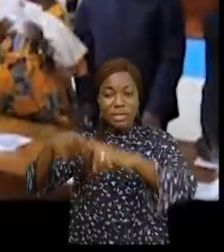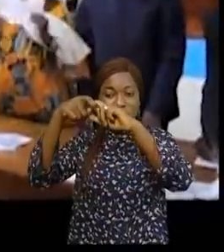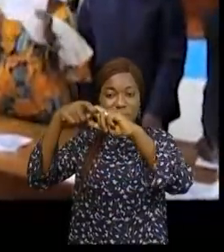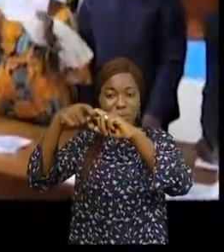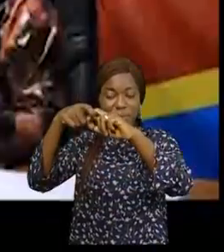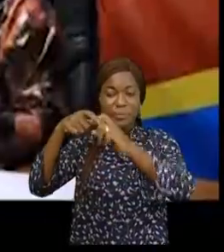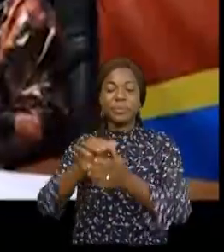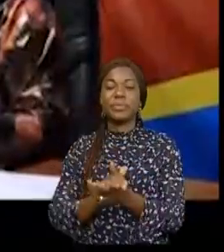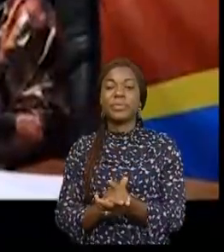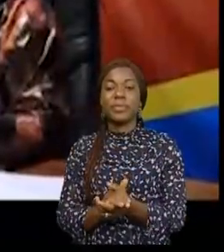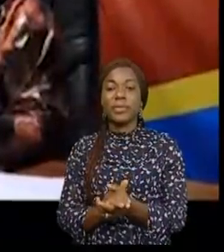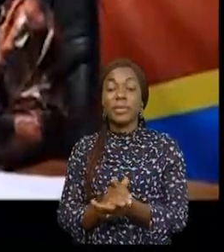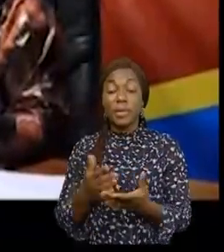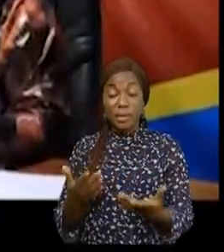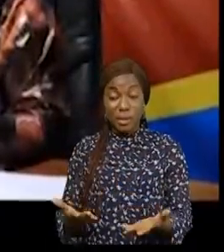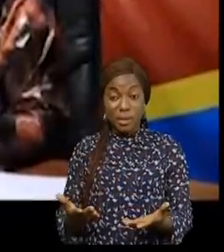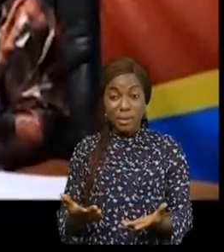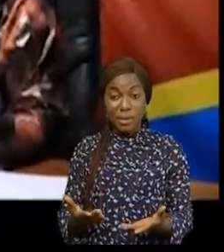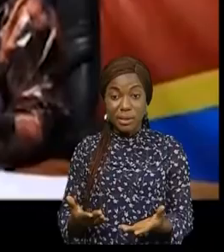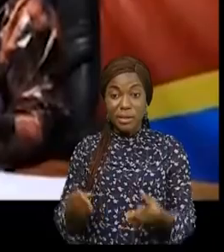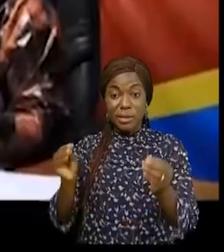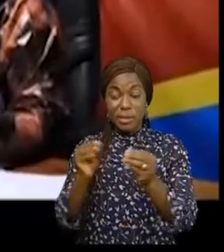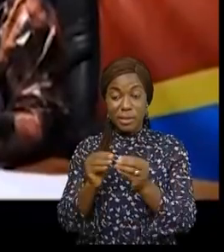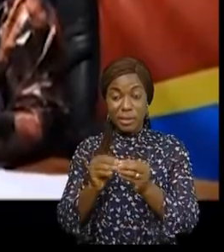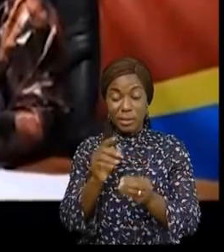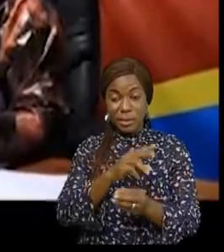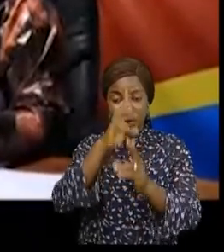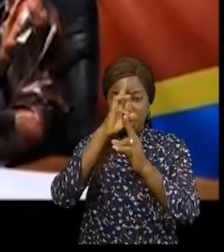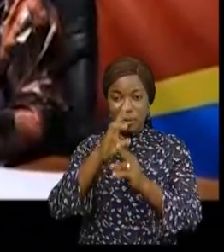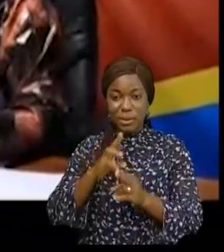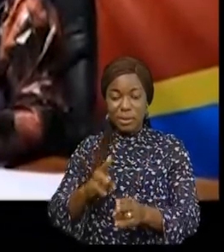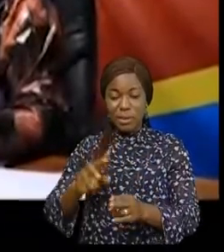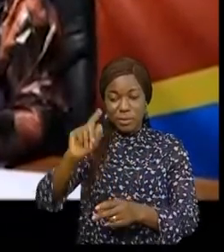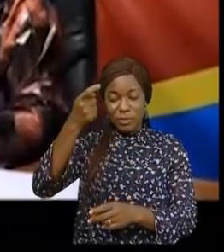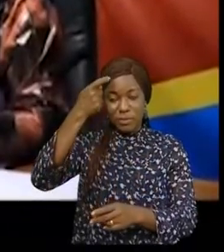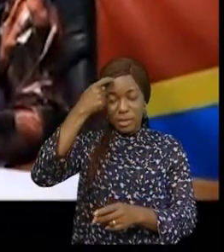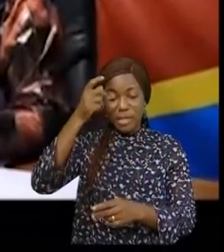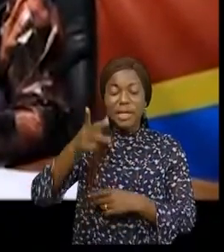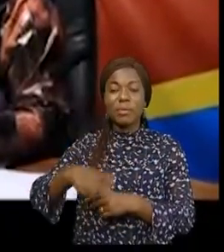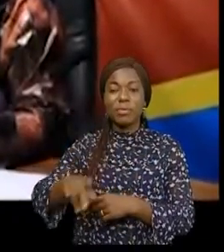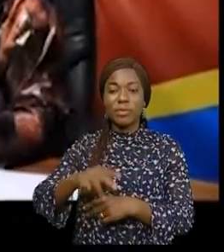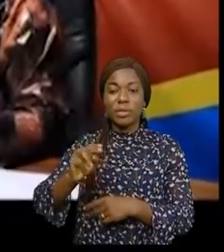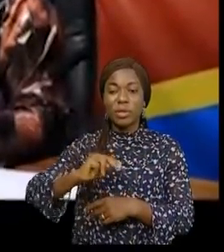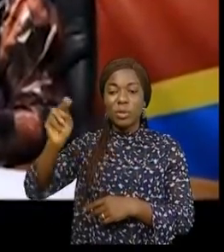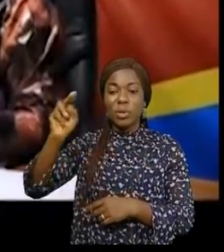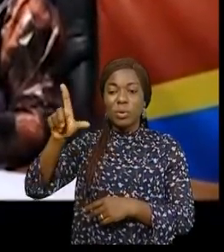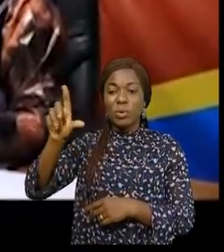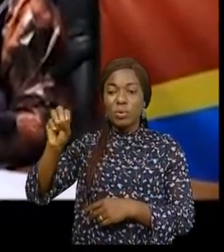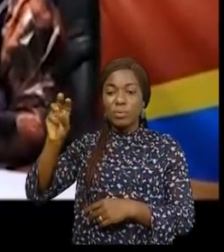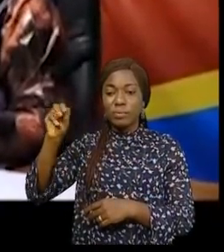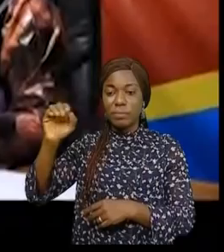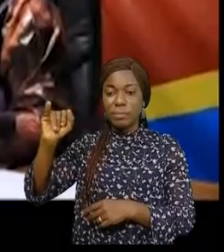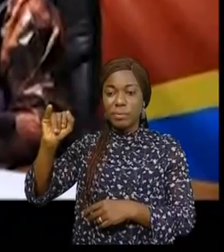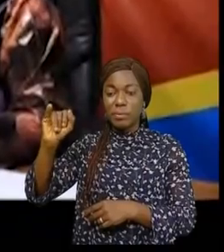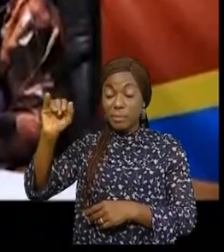déchéance. La résolution contre son excellence, monsieur le gouverneur de la province du Haut-Lomami, est approuvée